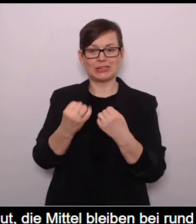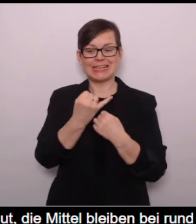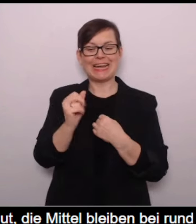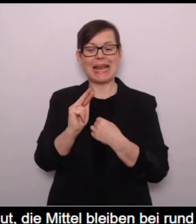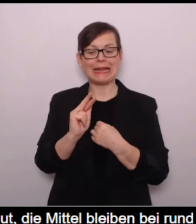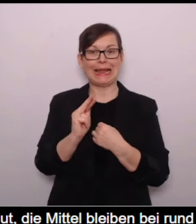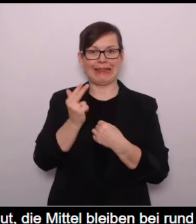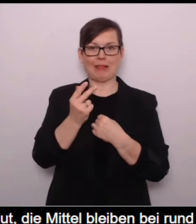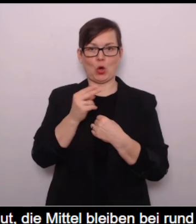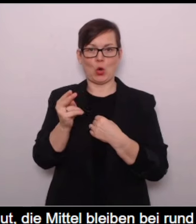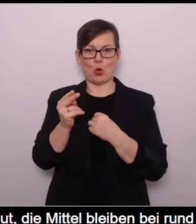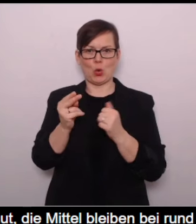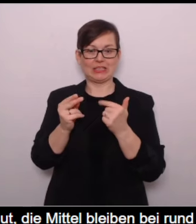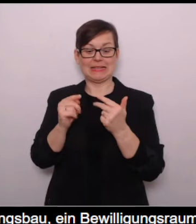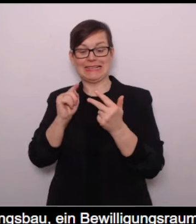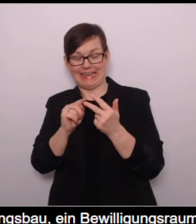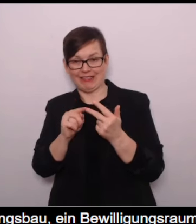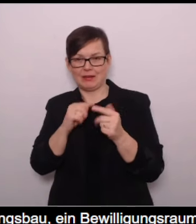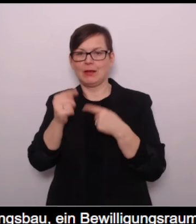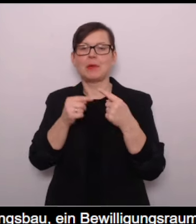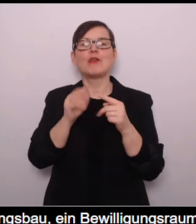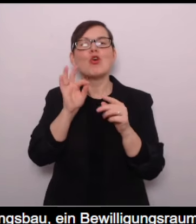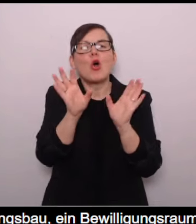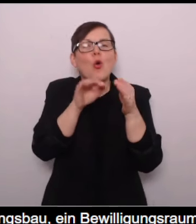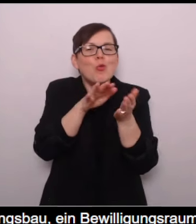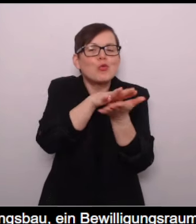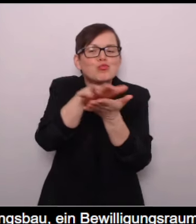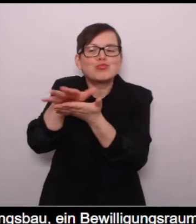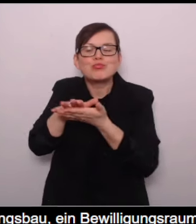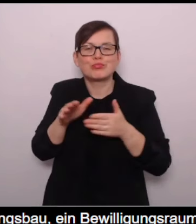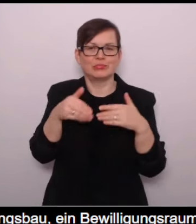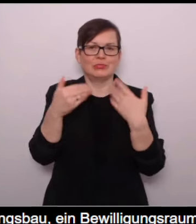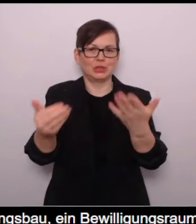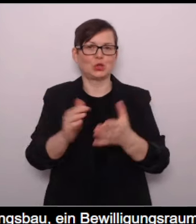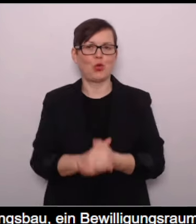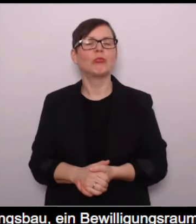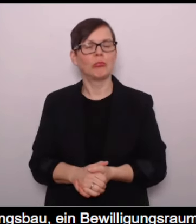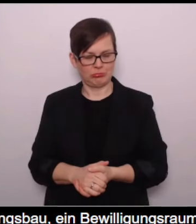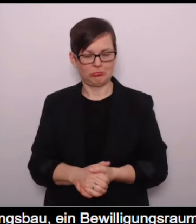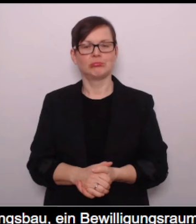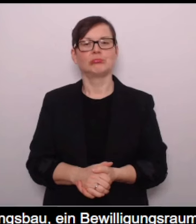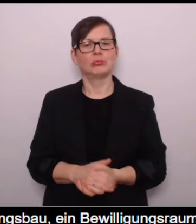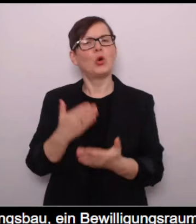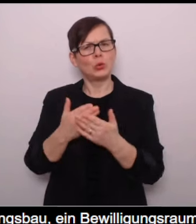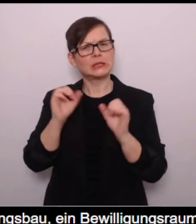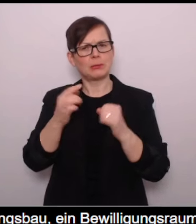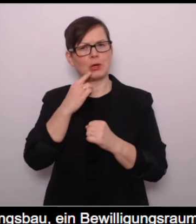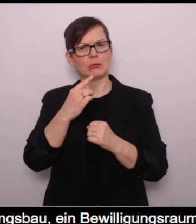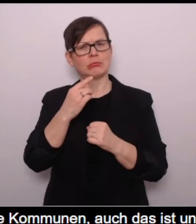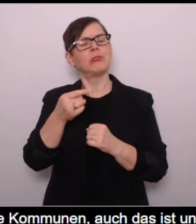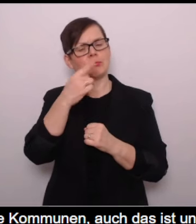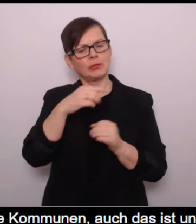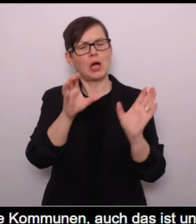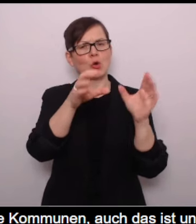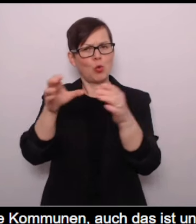,5 Milliarden. Jeder dritte Euro des Haushaltes des Freistaates Bayern geht also an die kommunale Familie.